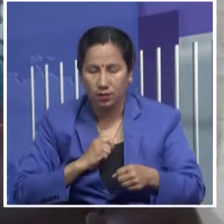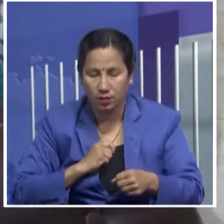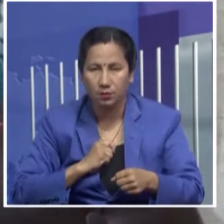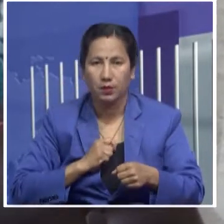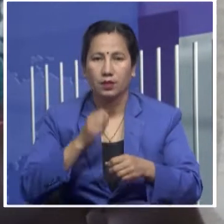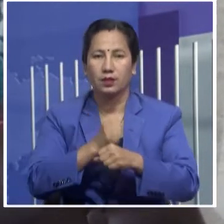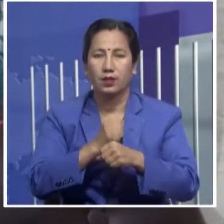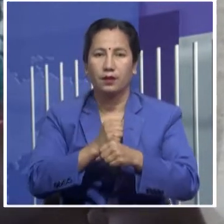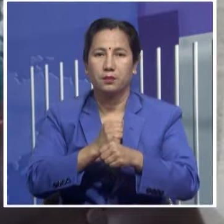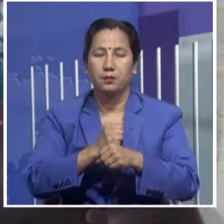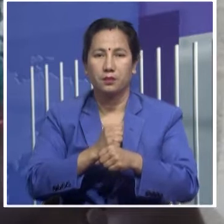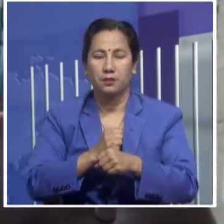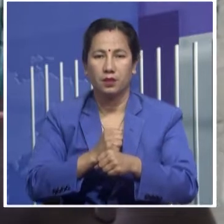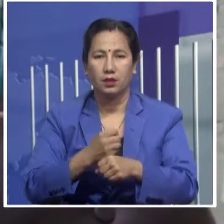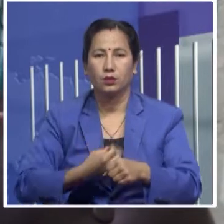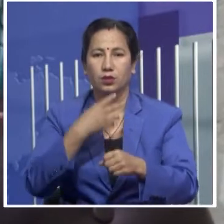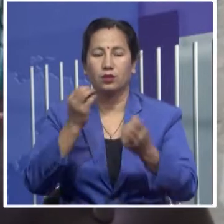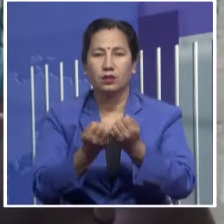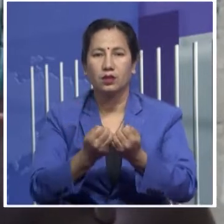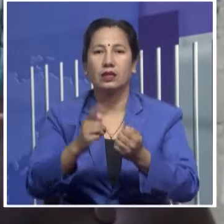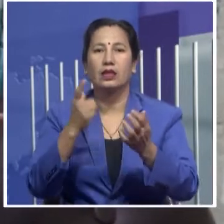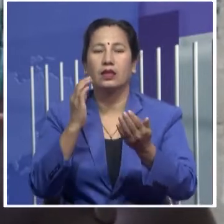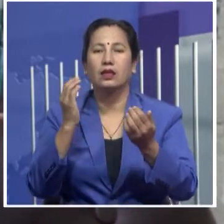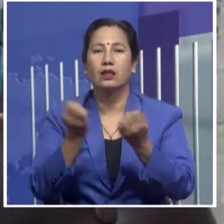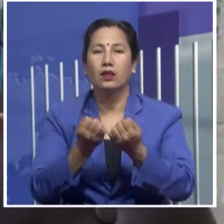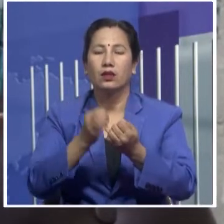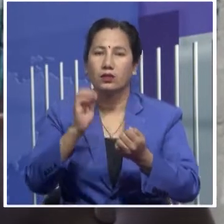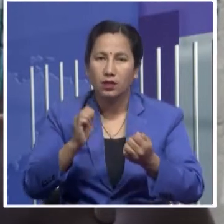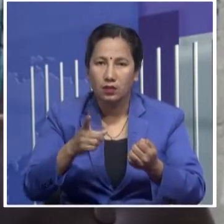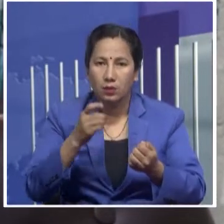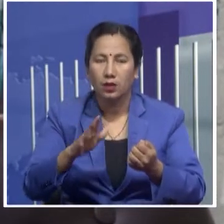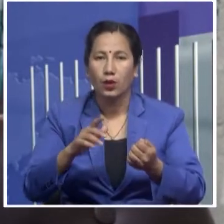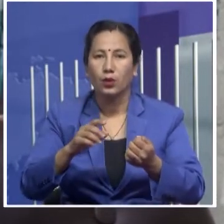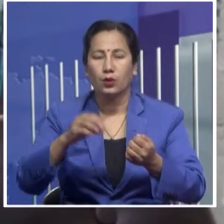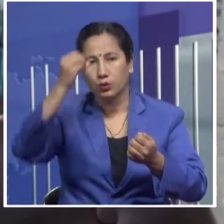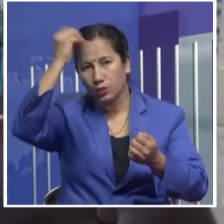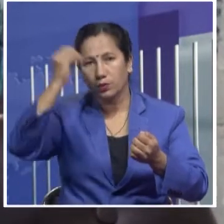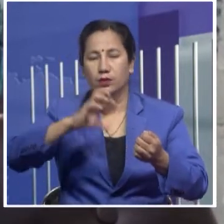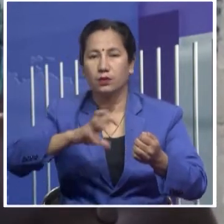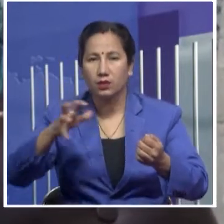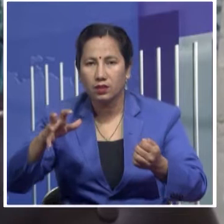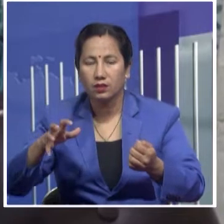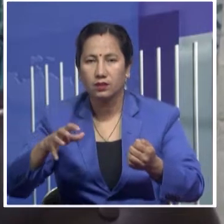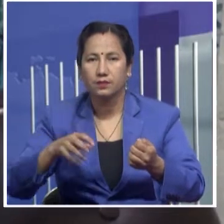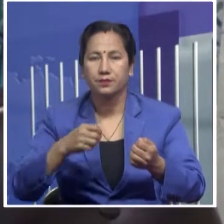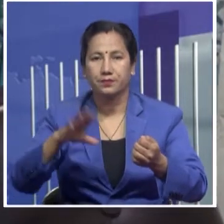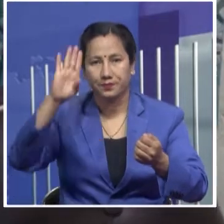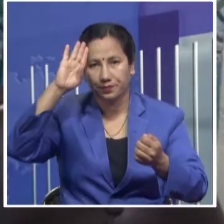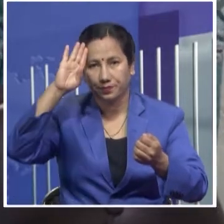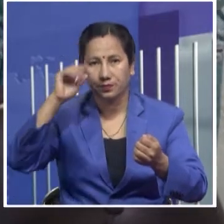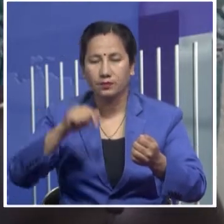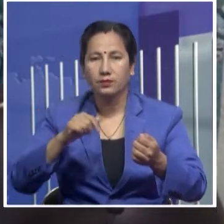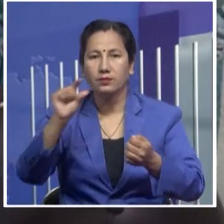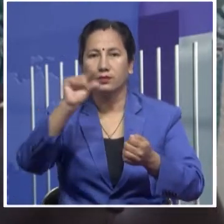उहाँलाई काममा प्रोत्साहित हुने गरिकन र के गर्न सकिन्छ भन्ने कुरामा सुदूरपश्चिम प्रदेश चाहिँ लागिपरेको छ सरकारले